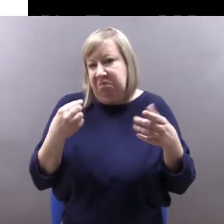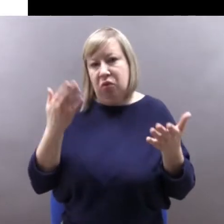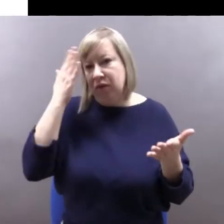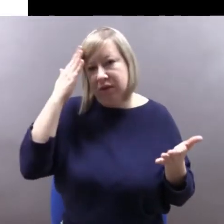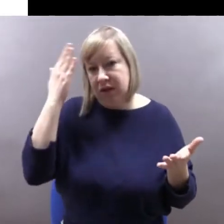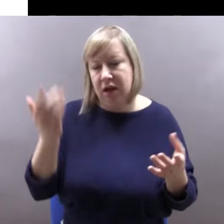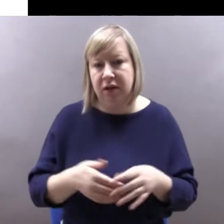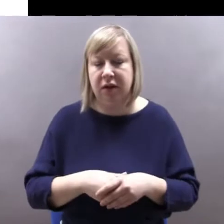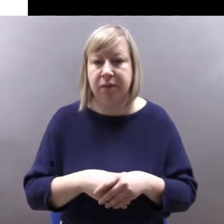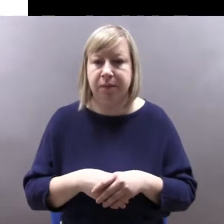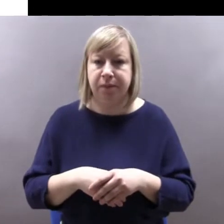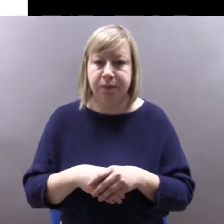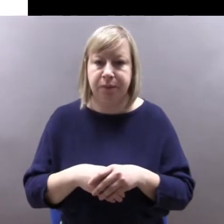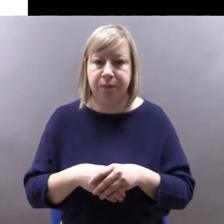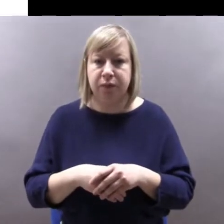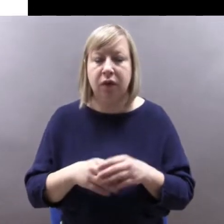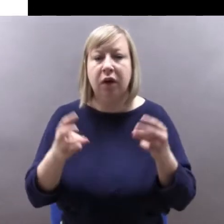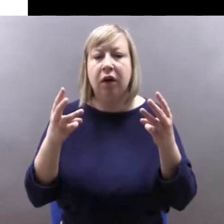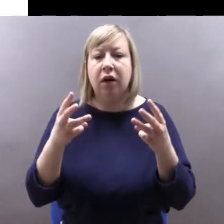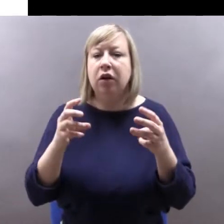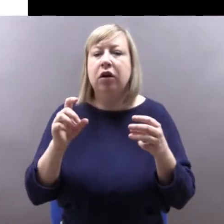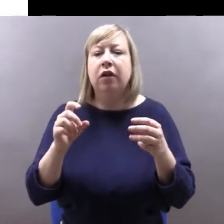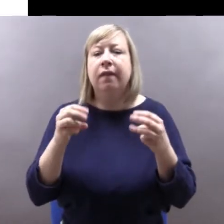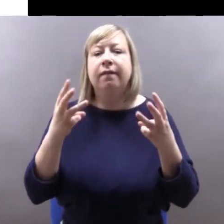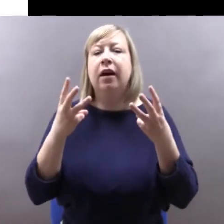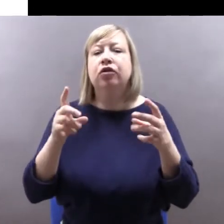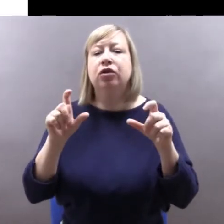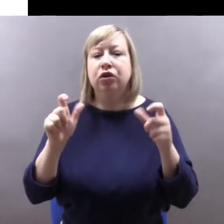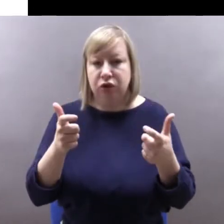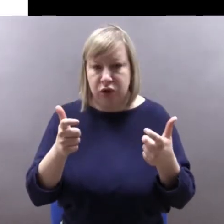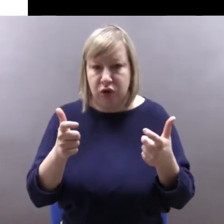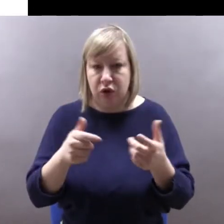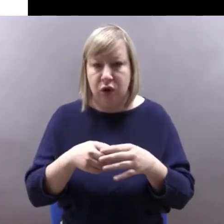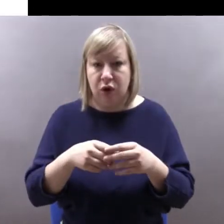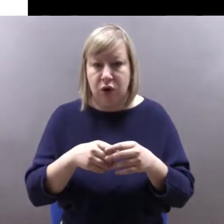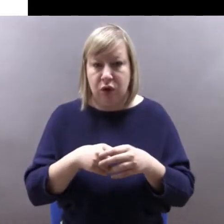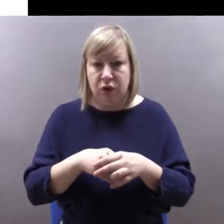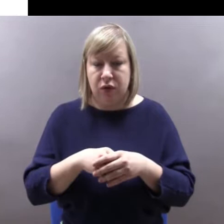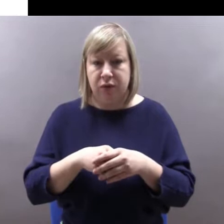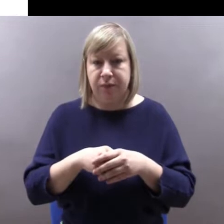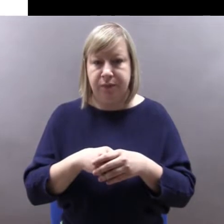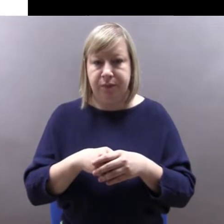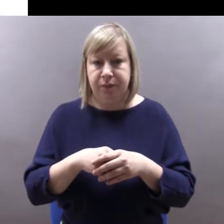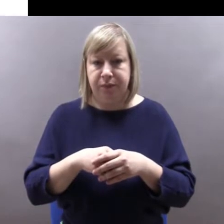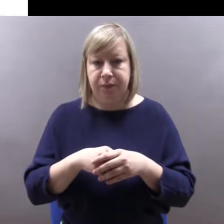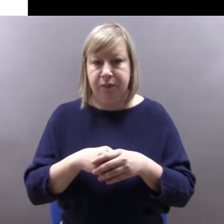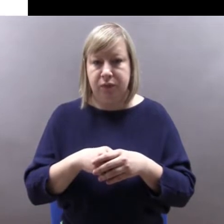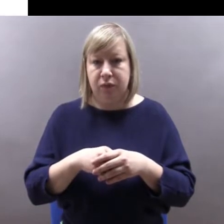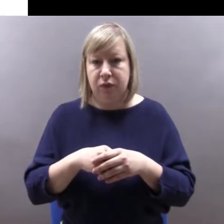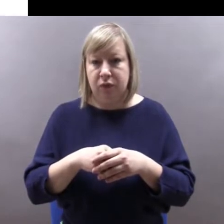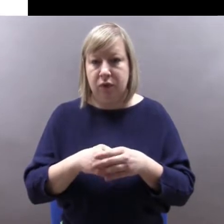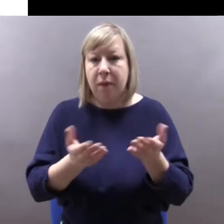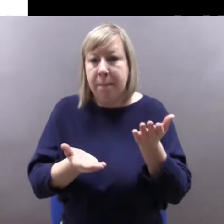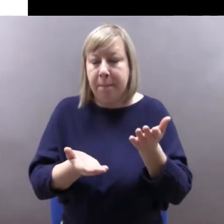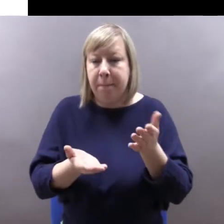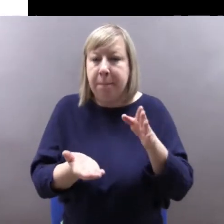powierzchnia, na którą najeżdżamy wózkiem, jest wyłożona dokładnie tymi samymi kaflami, którymi wyłożona jest cała